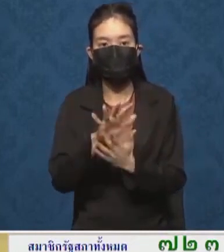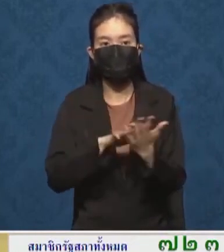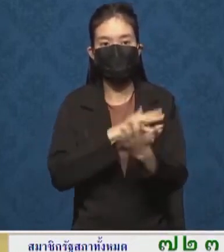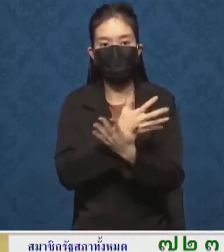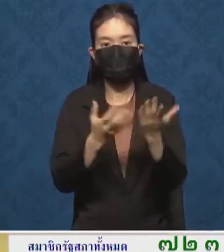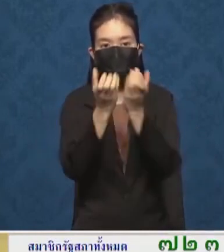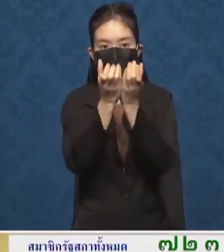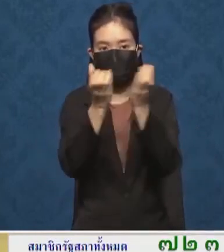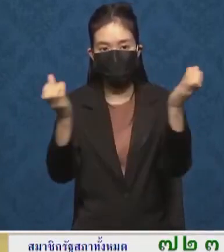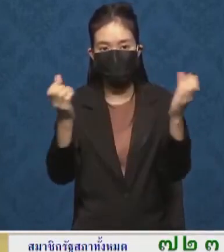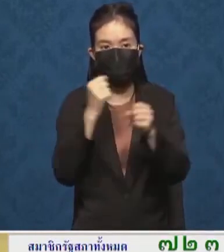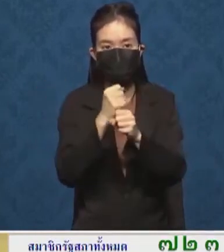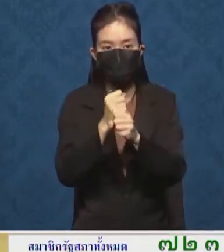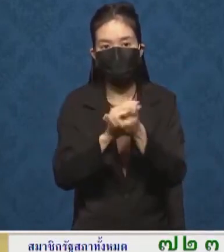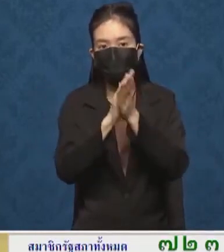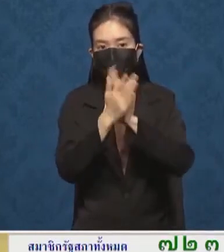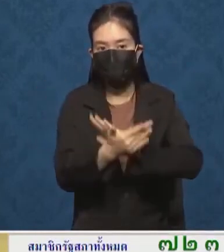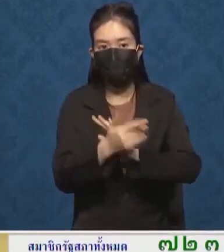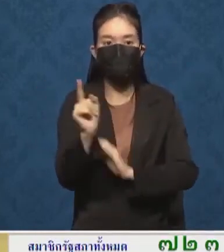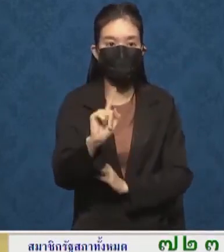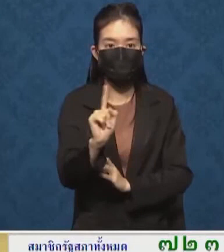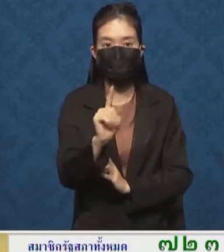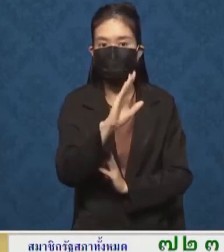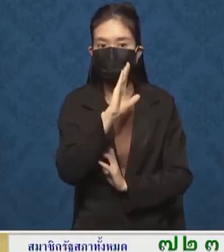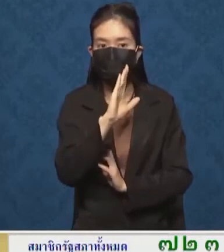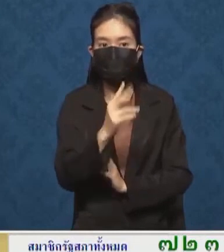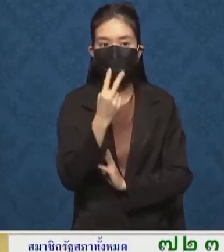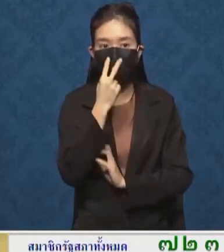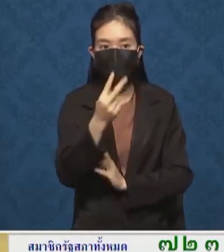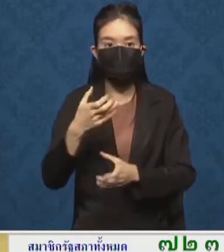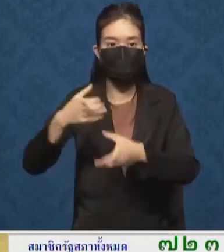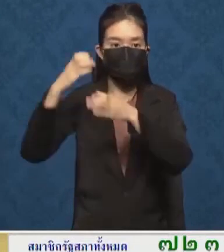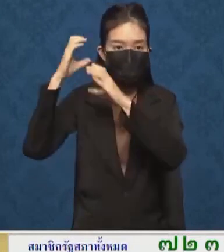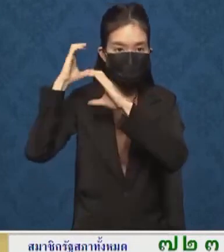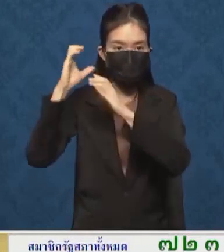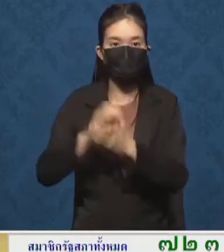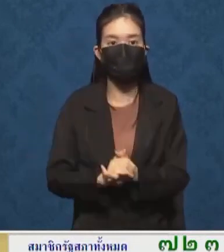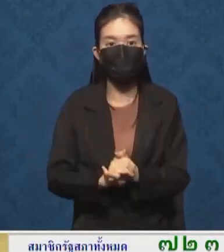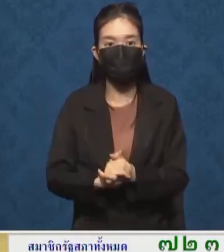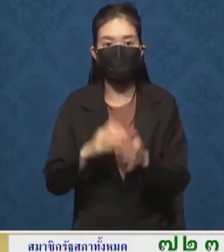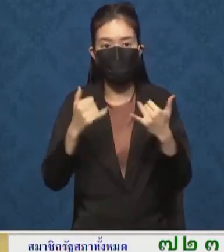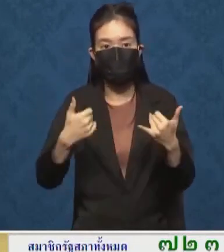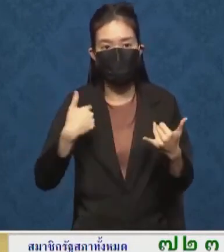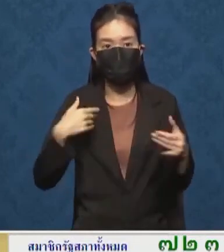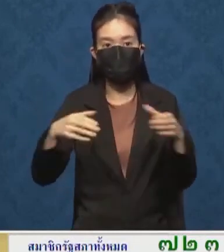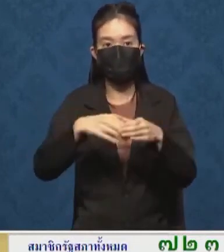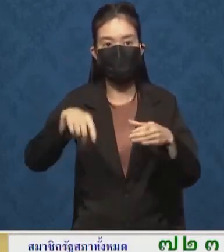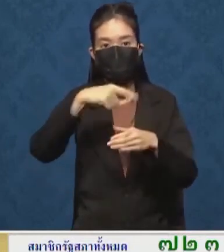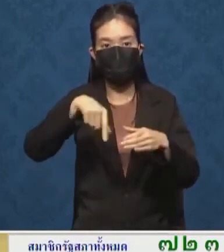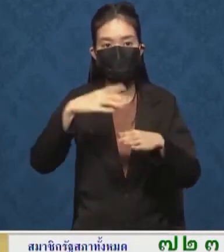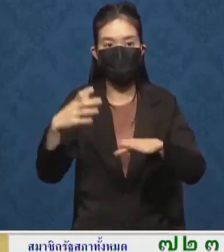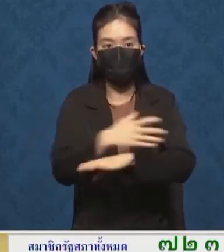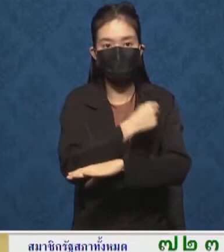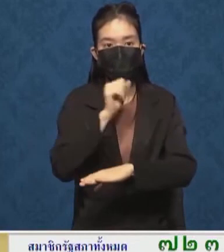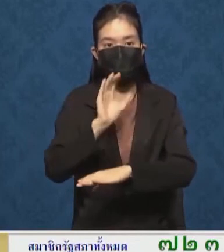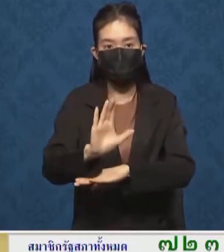าจะมีการปฏิรูปกองทัพอย่างไรทั้งที่ถ้าเราไปดูพรรคการเมืองที่อยู่ในสภาแห่งนี้นะครับมีพรรคการเมืองอย่างน้อย3พรรคที่เสนอเรื่องการปฏิรูปก